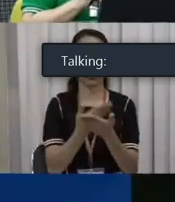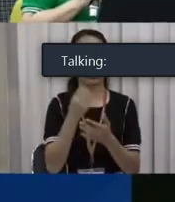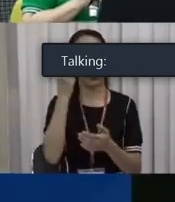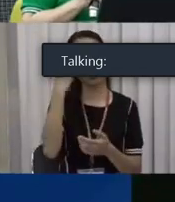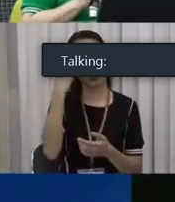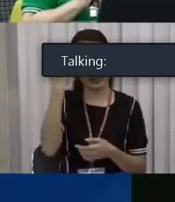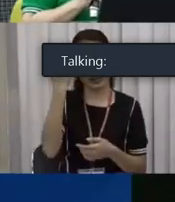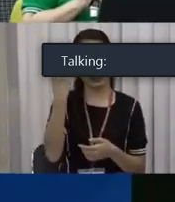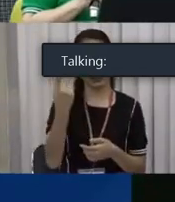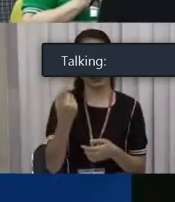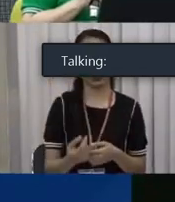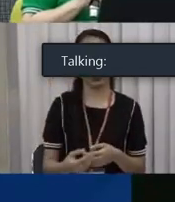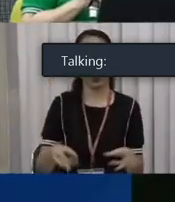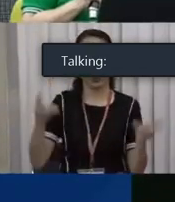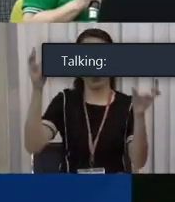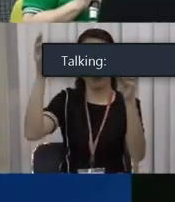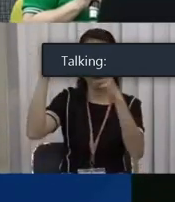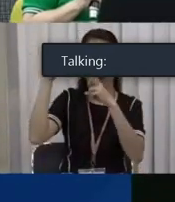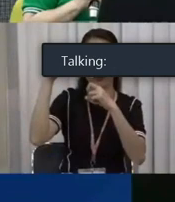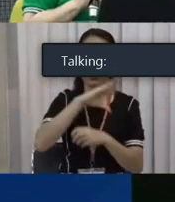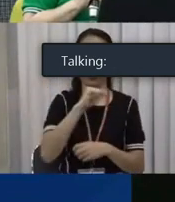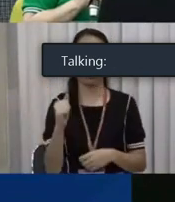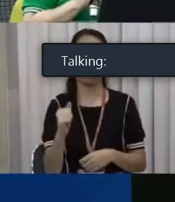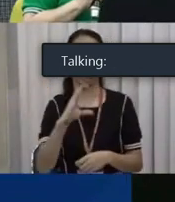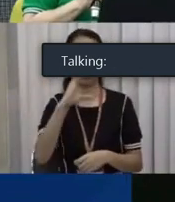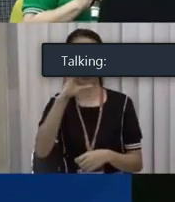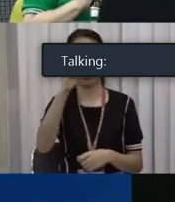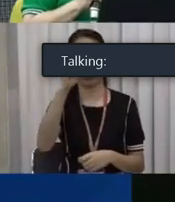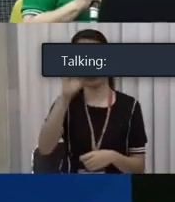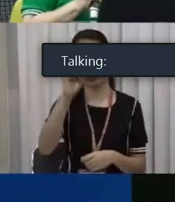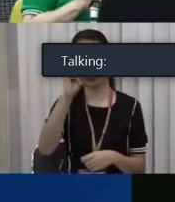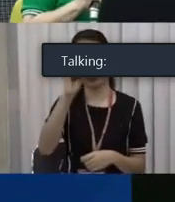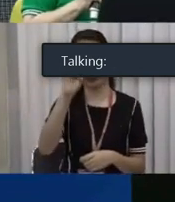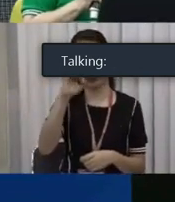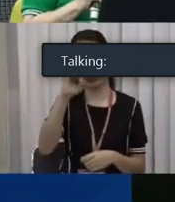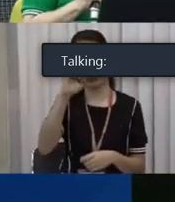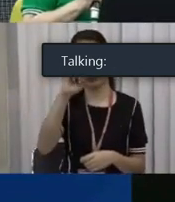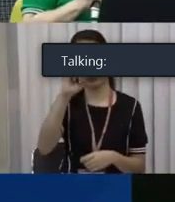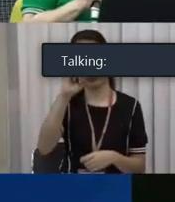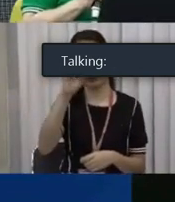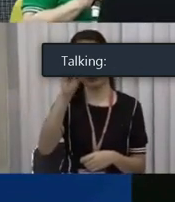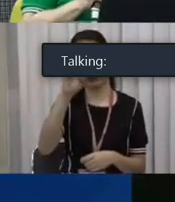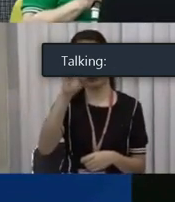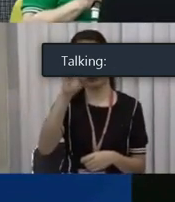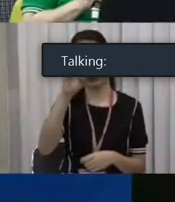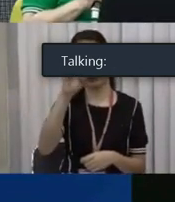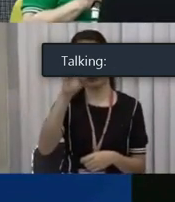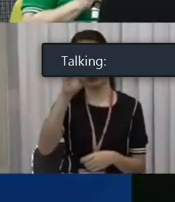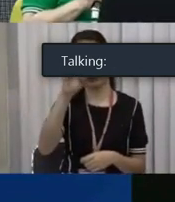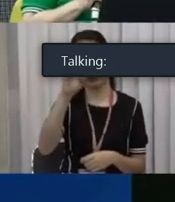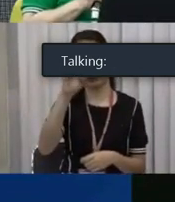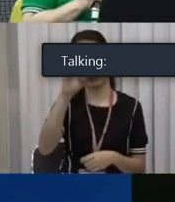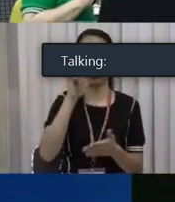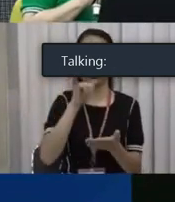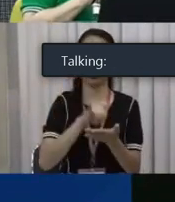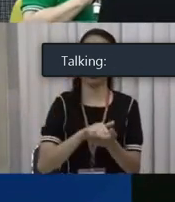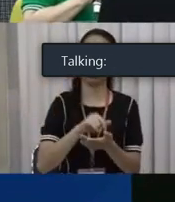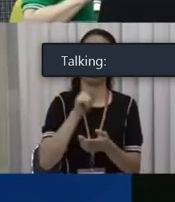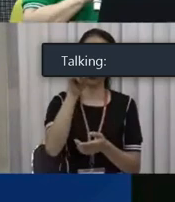So hopeful ta o confident nga mahimo nato og unsay atong assigned